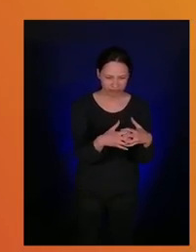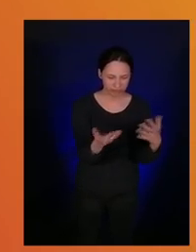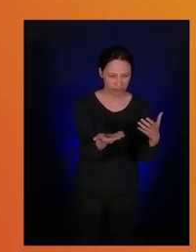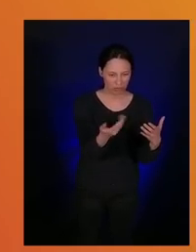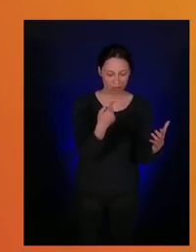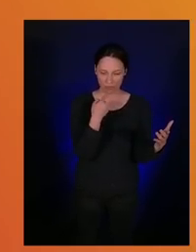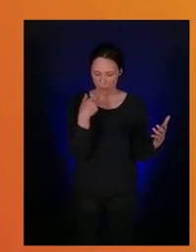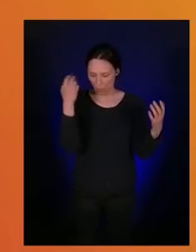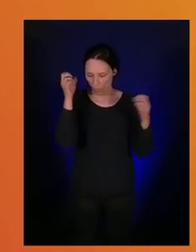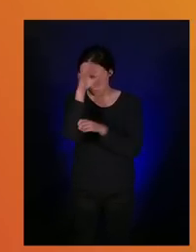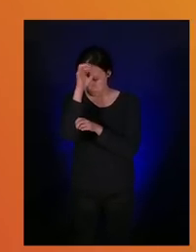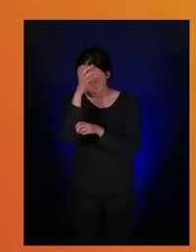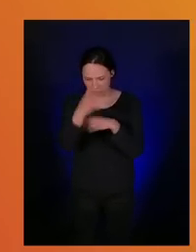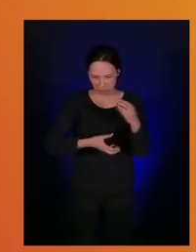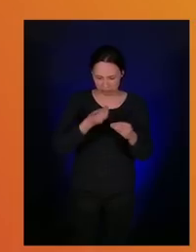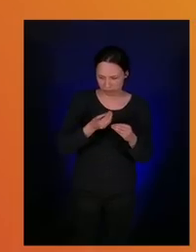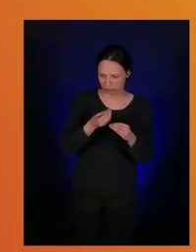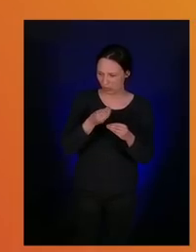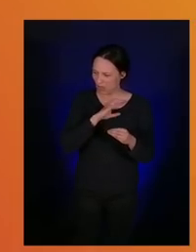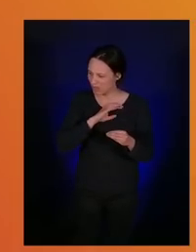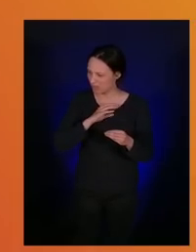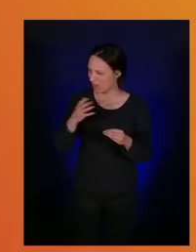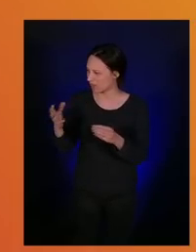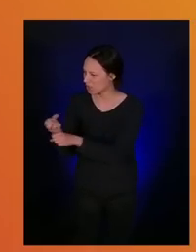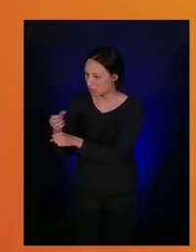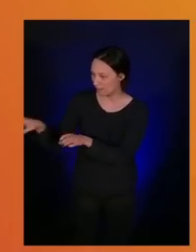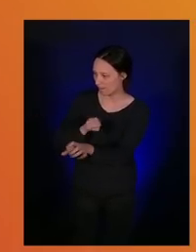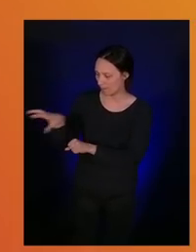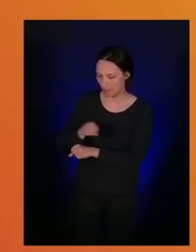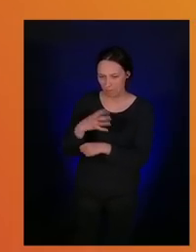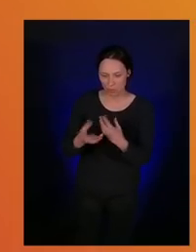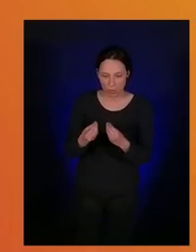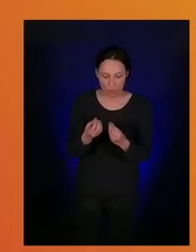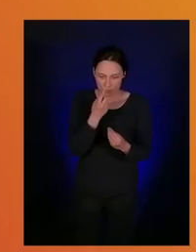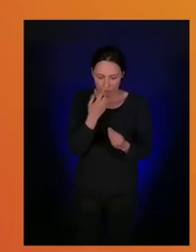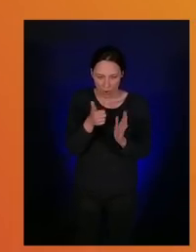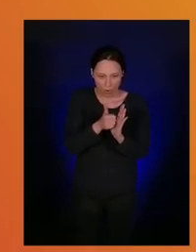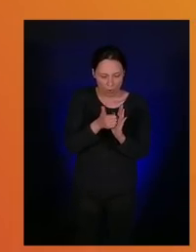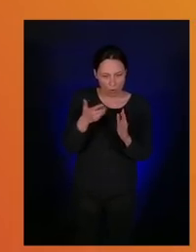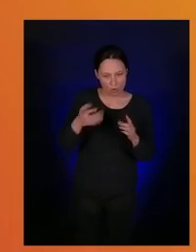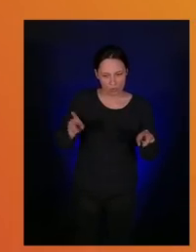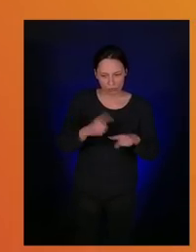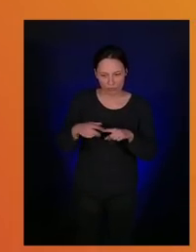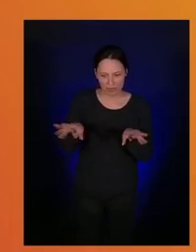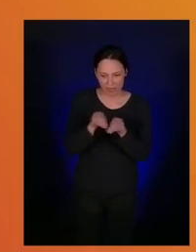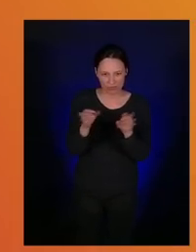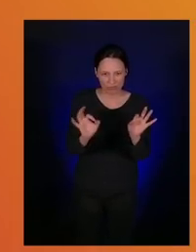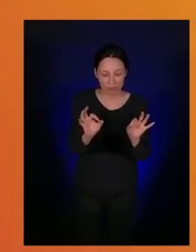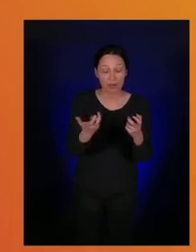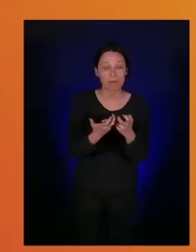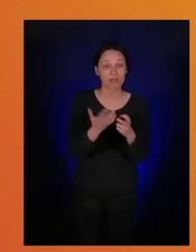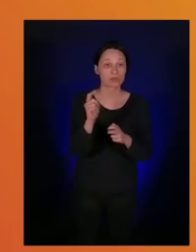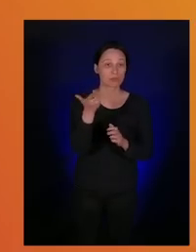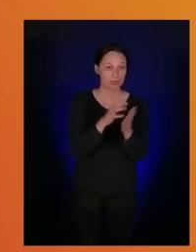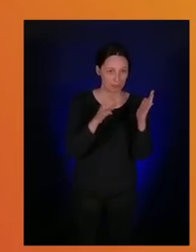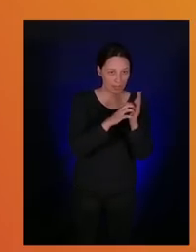des initiatives des organisations sans le rôle de la Confédération. Sur le déni, par exemple, au deuxième paragraphe,